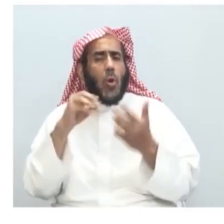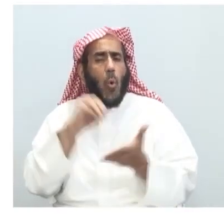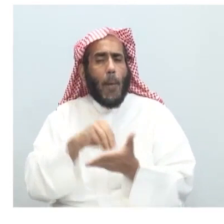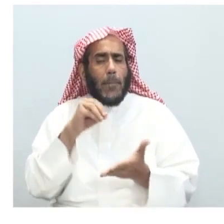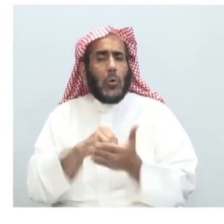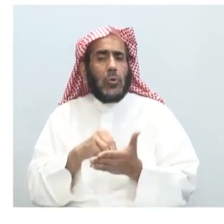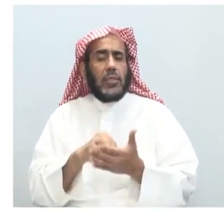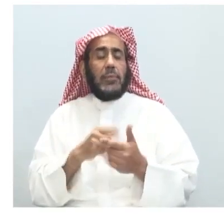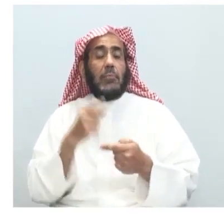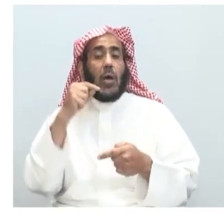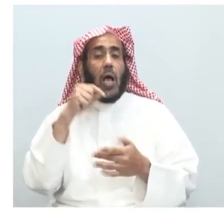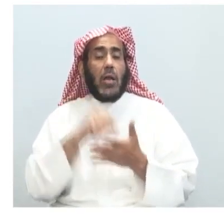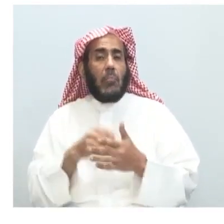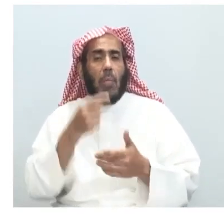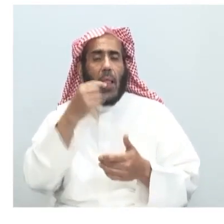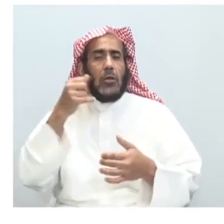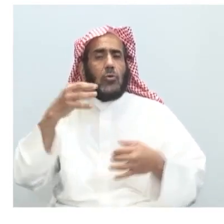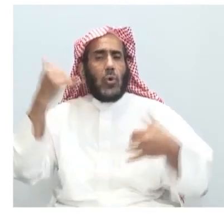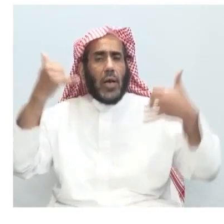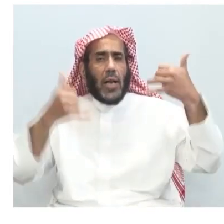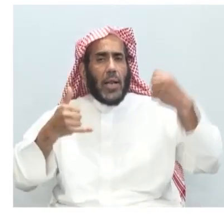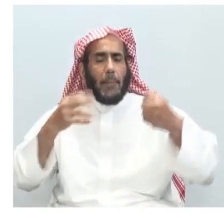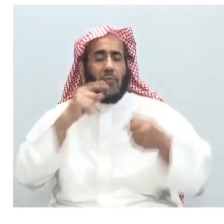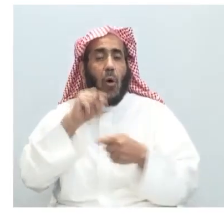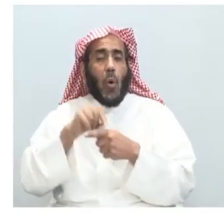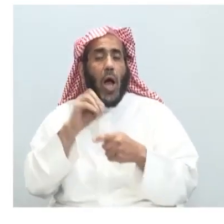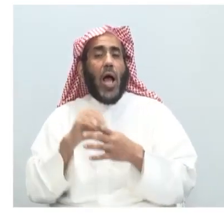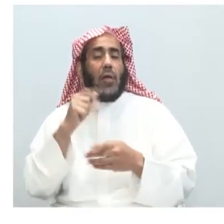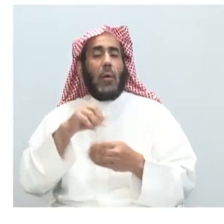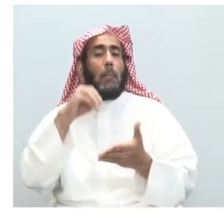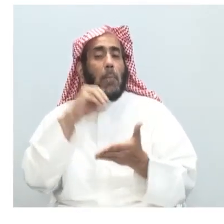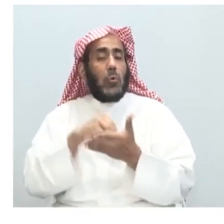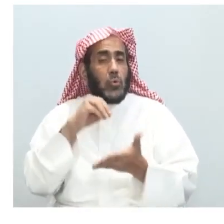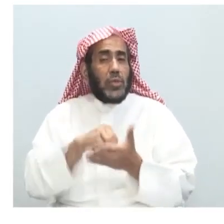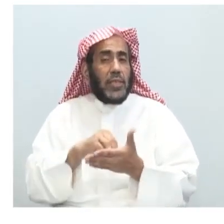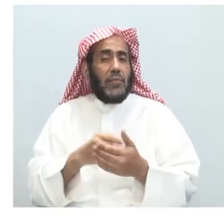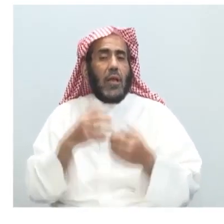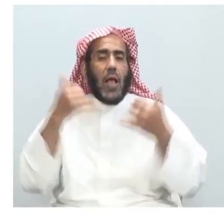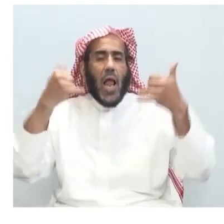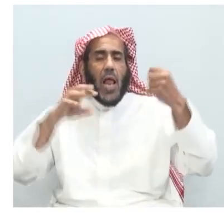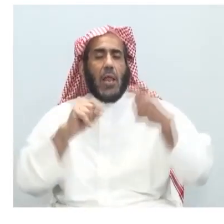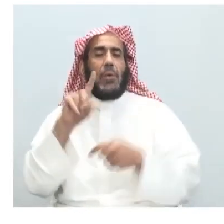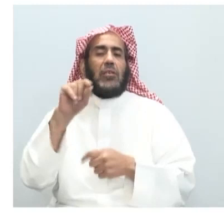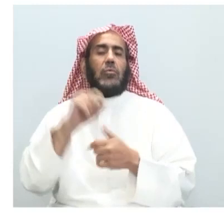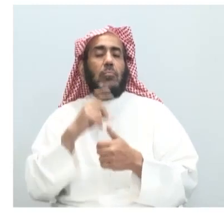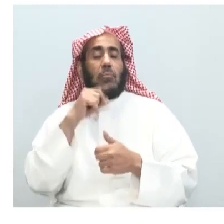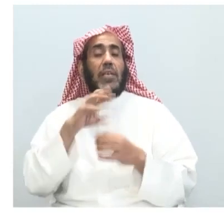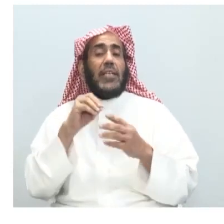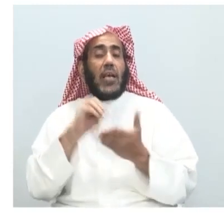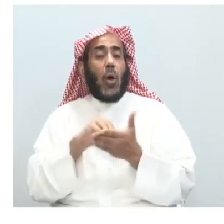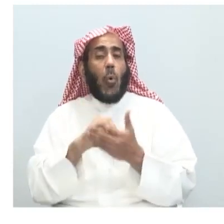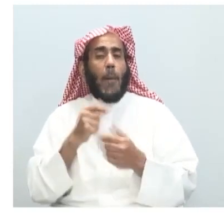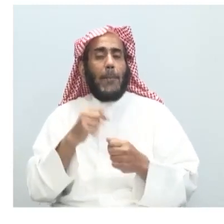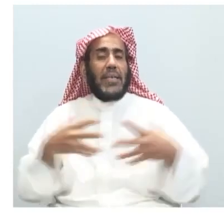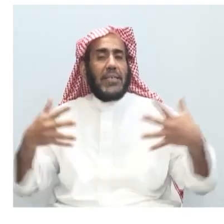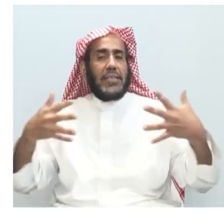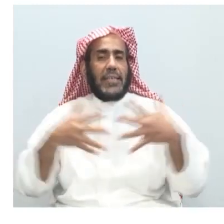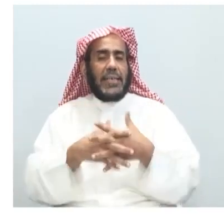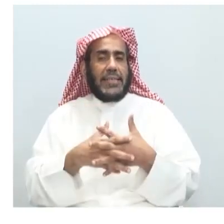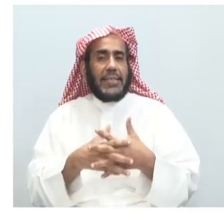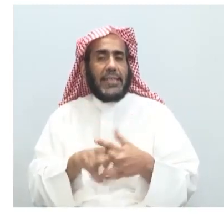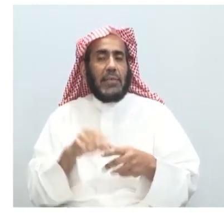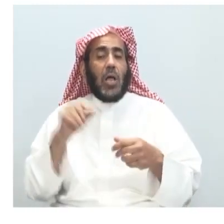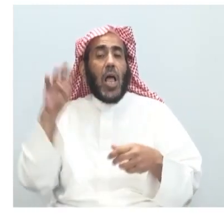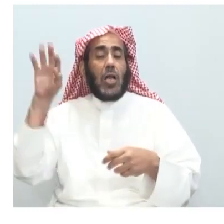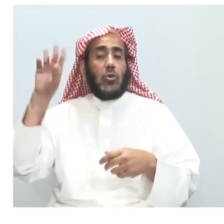موجود بما انه يسمى سكر الحليب فهو ايضا موجود فيه الحليب احسنتم يتكون من اتحاد